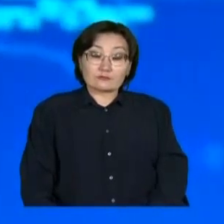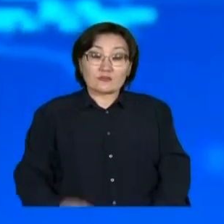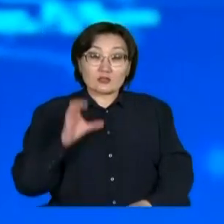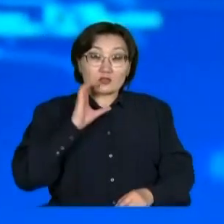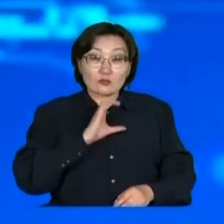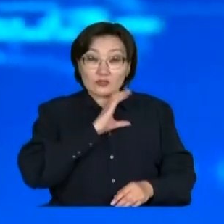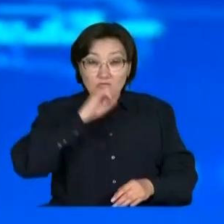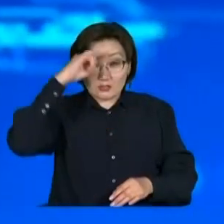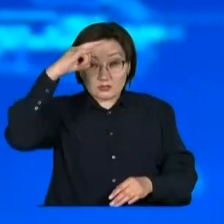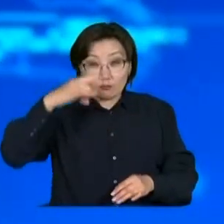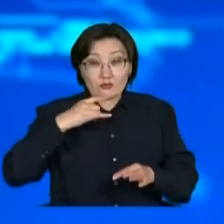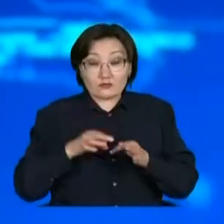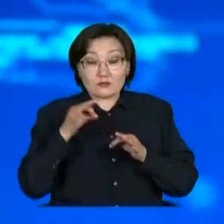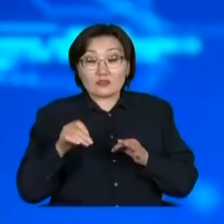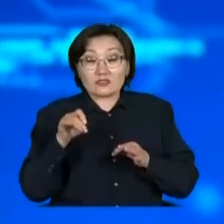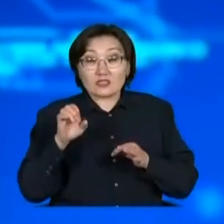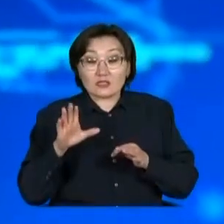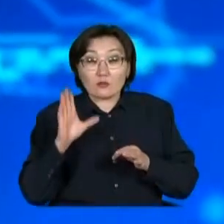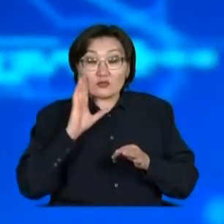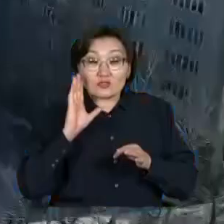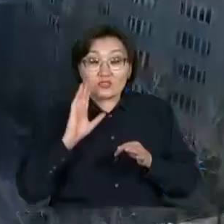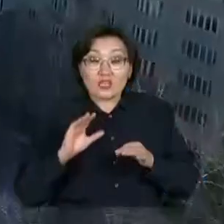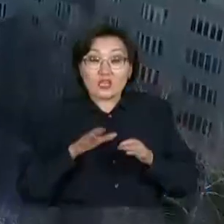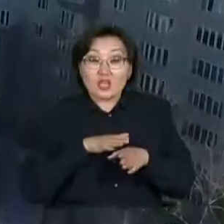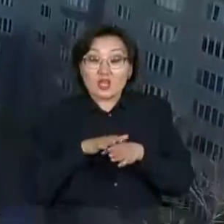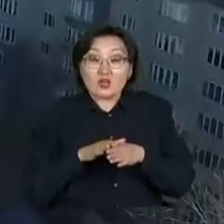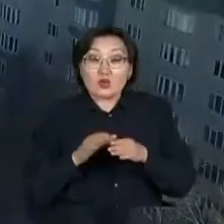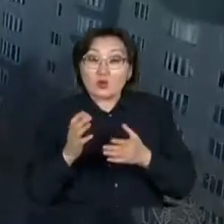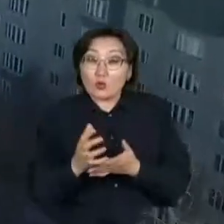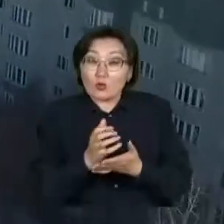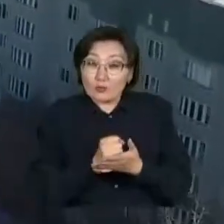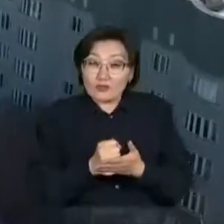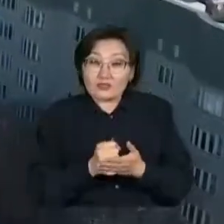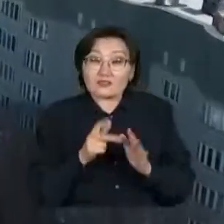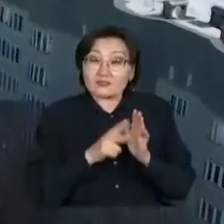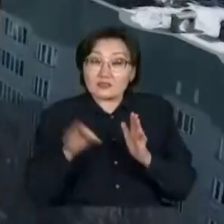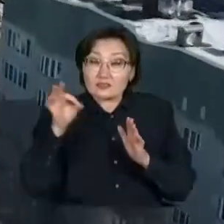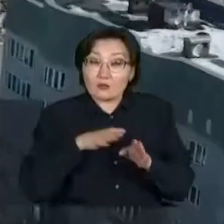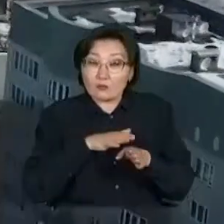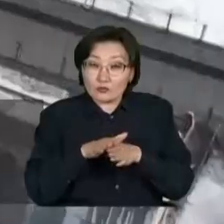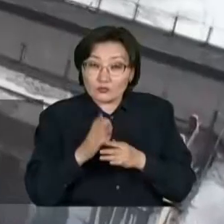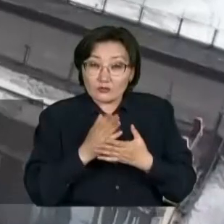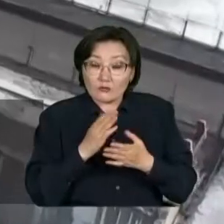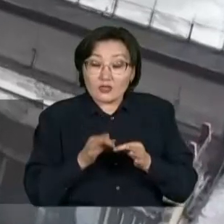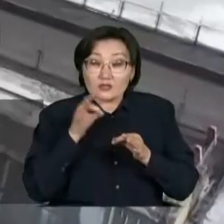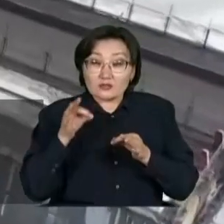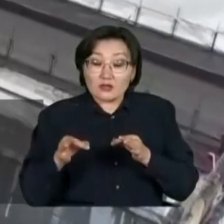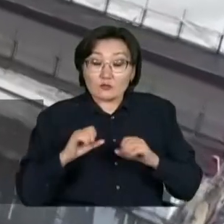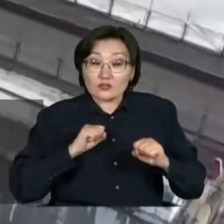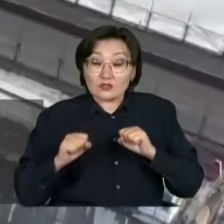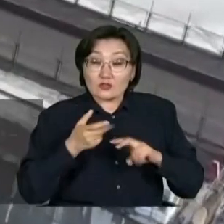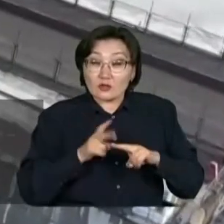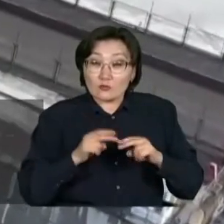Солтүстік Қазақстан облысындағы Сергеев су қоймасы 80% толып тұр. Бүгін үкімет басшысы Олжас Бектенов өңірге сапар аясында